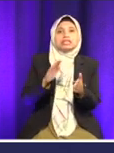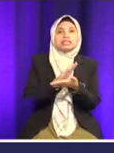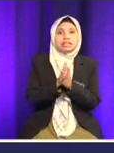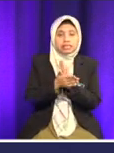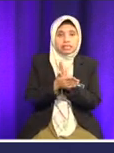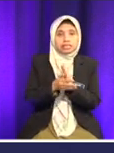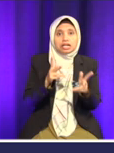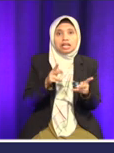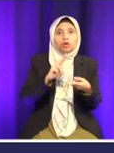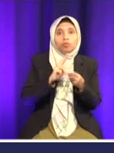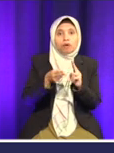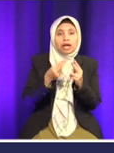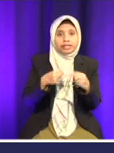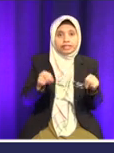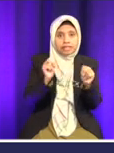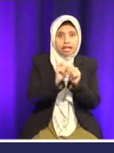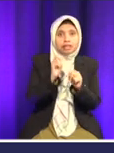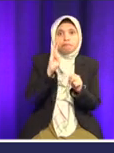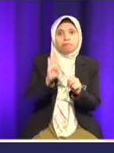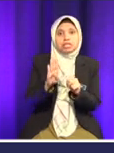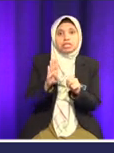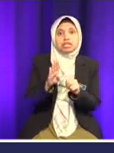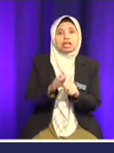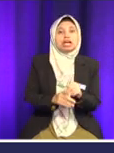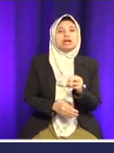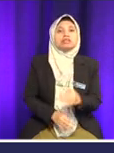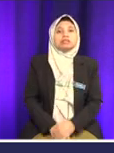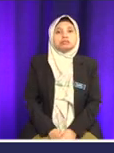kita ubah nilai B tadi kita udah ubah nilai I baik